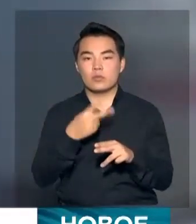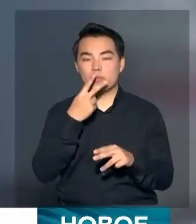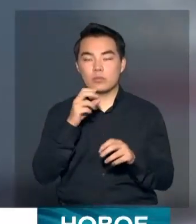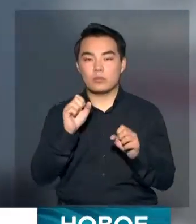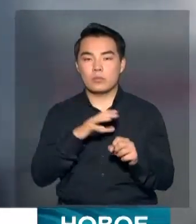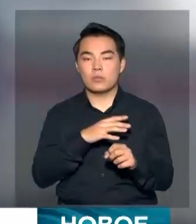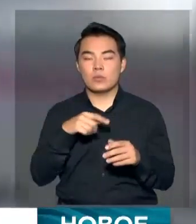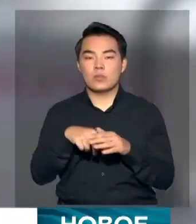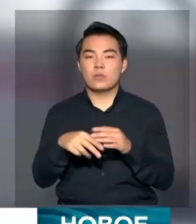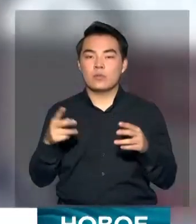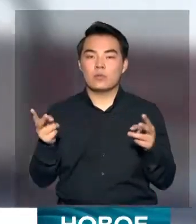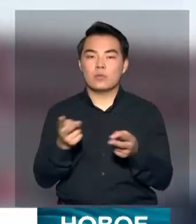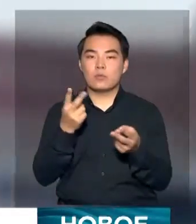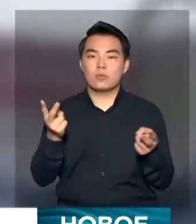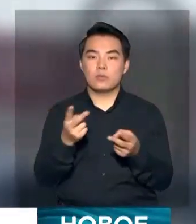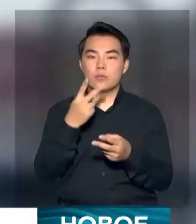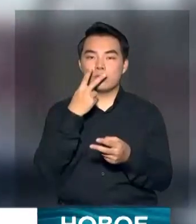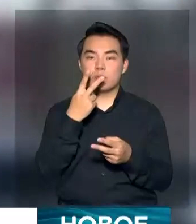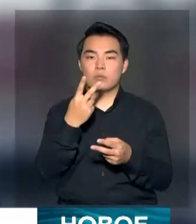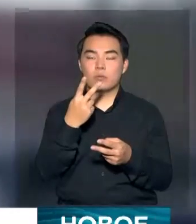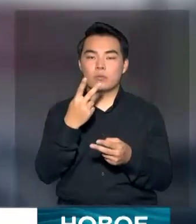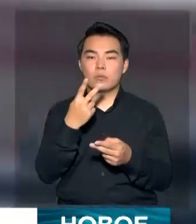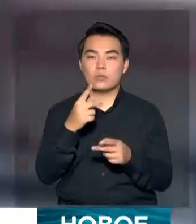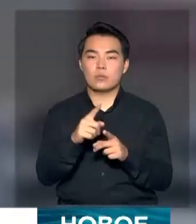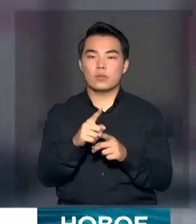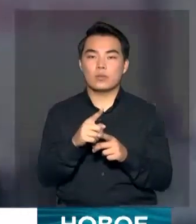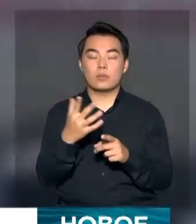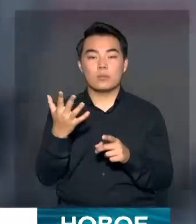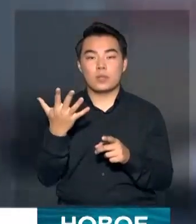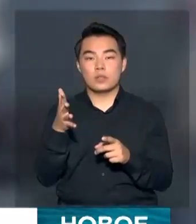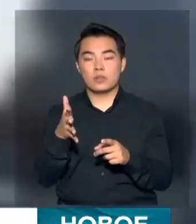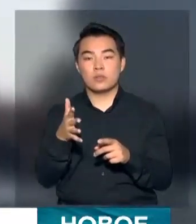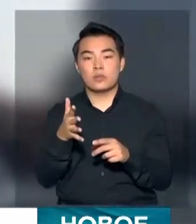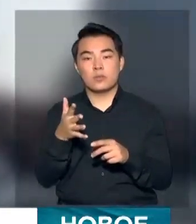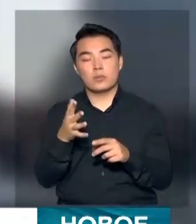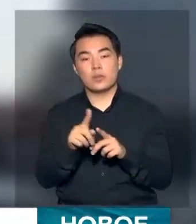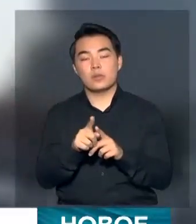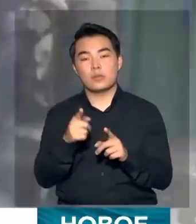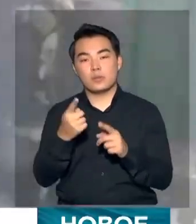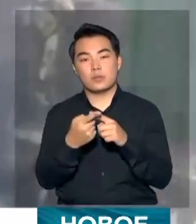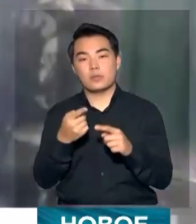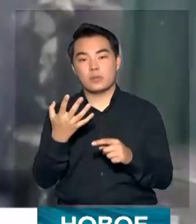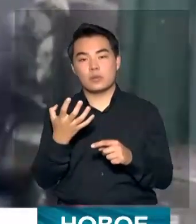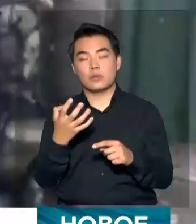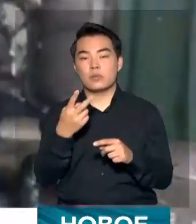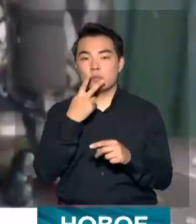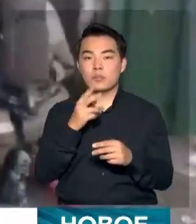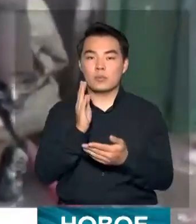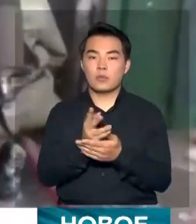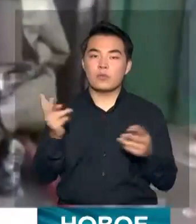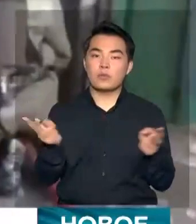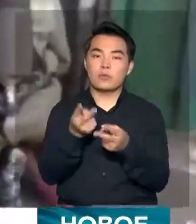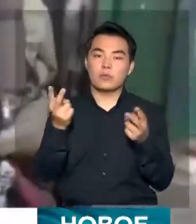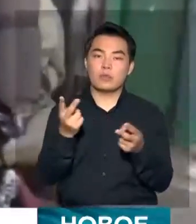всем социальным сетям. Как выяснилось, там хранились пластиковые игрушки, из-за чего дым был особенно едким. Огнеборцы